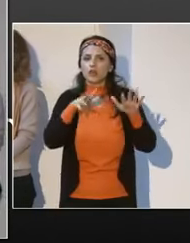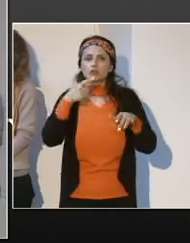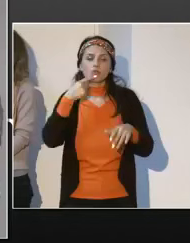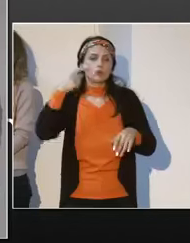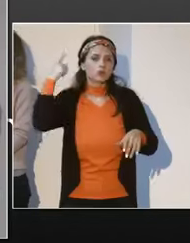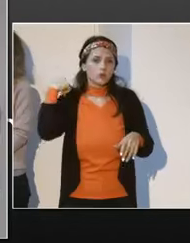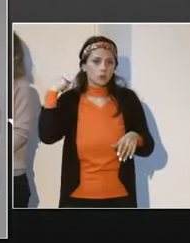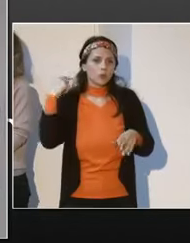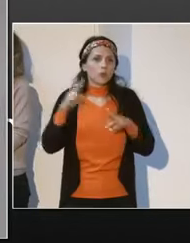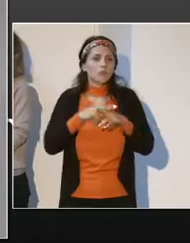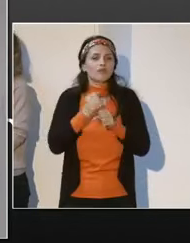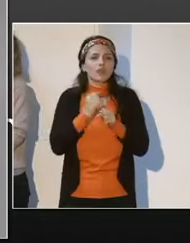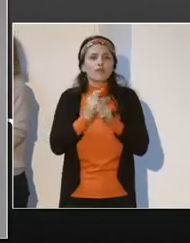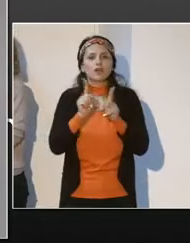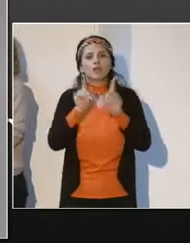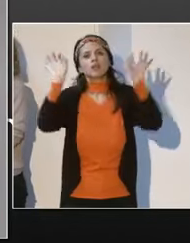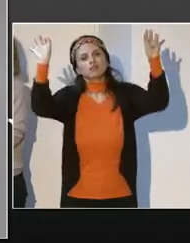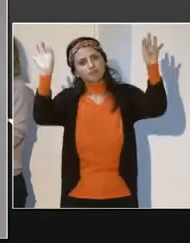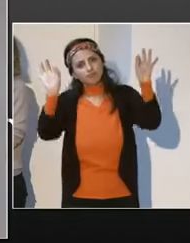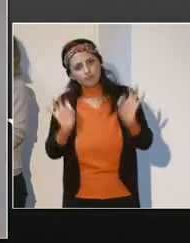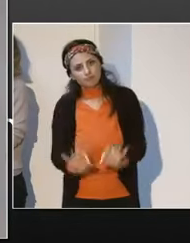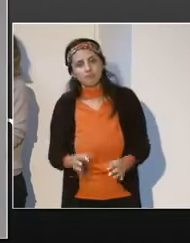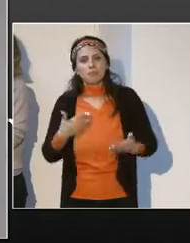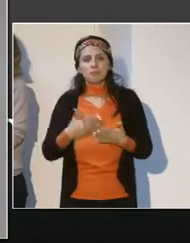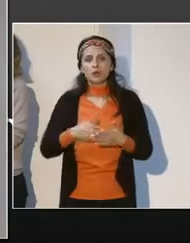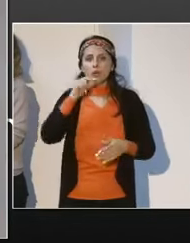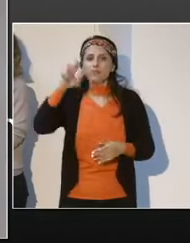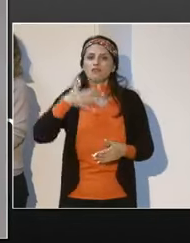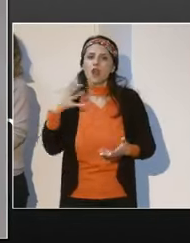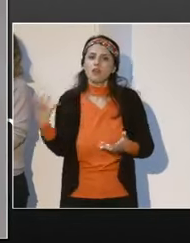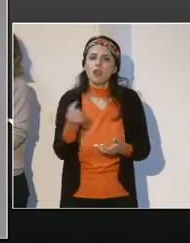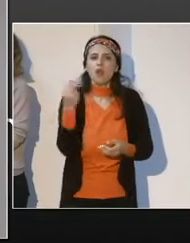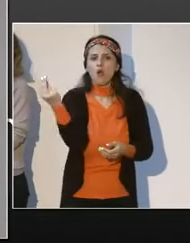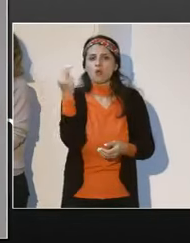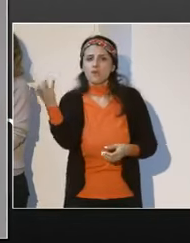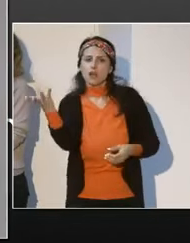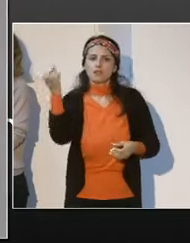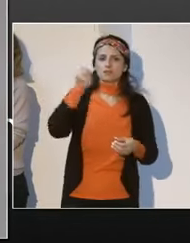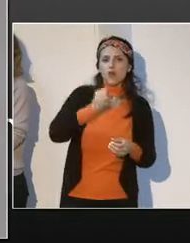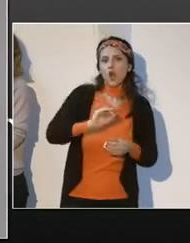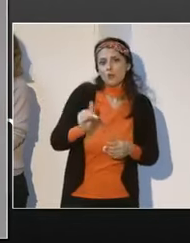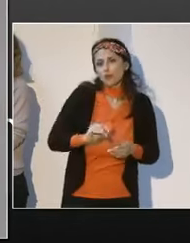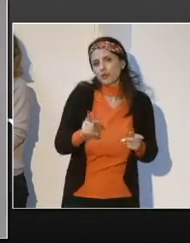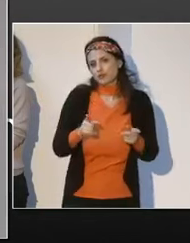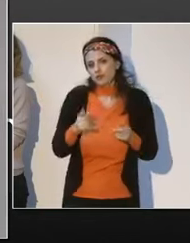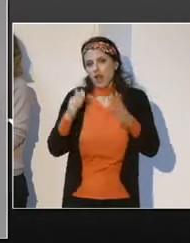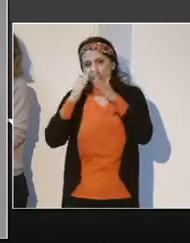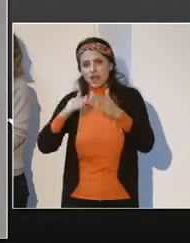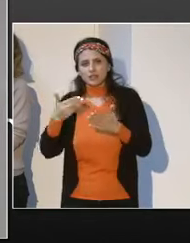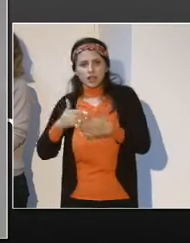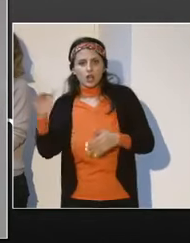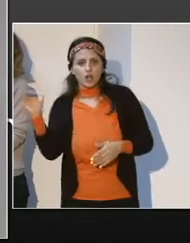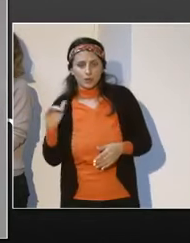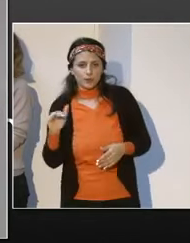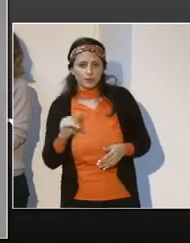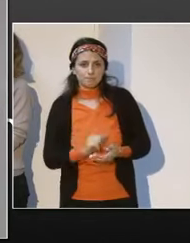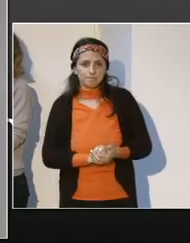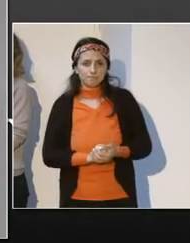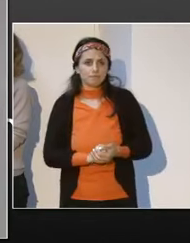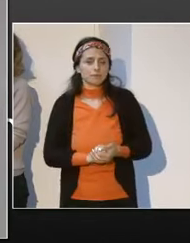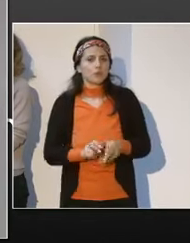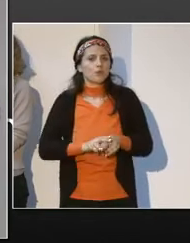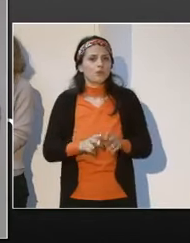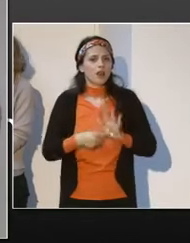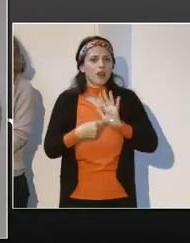așa cum probabil stiti ce am comunicat pentru ca transparenta a urmat fiecare activitate